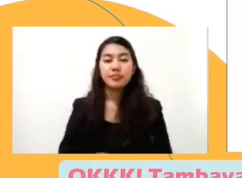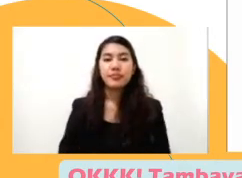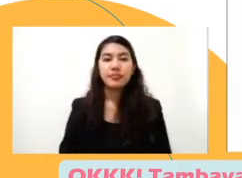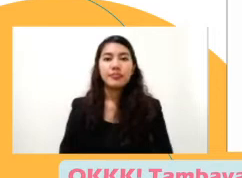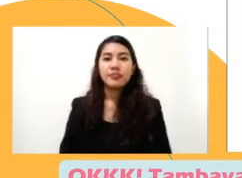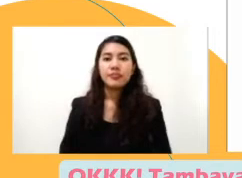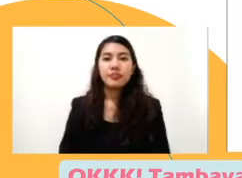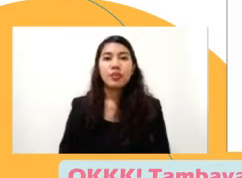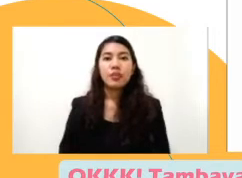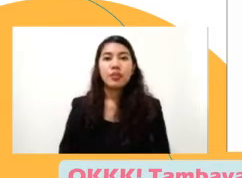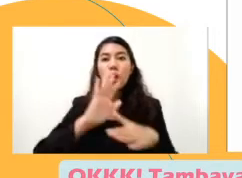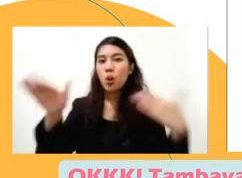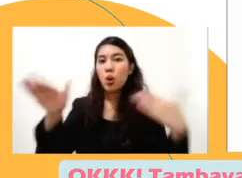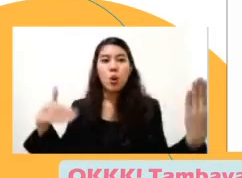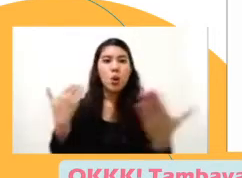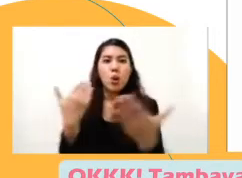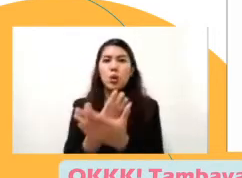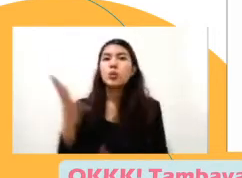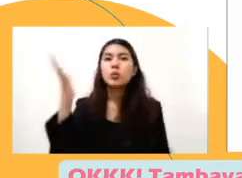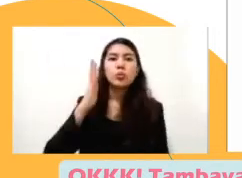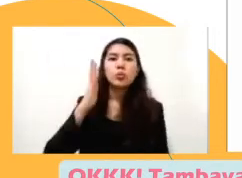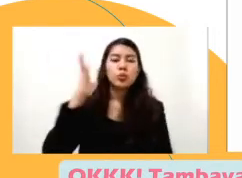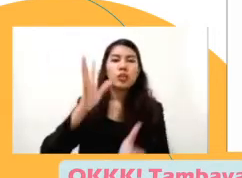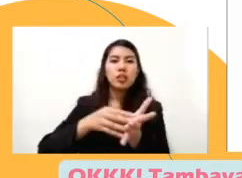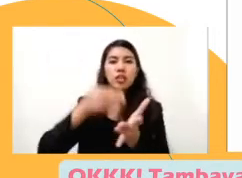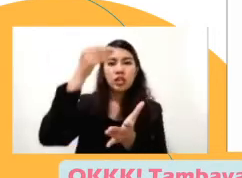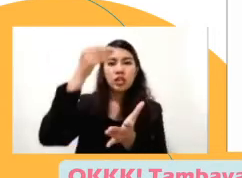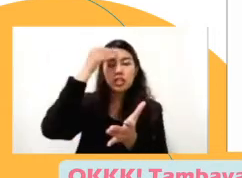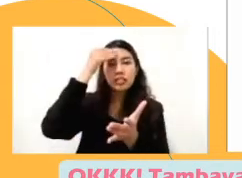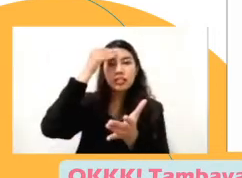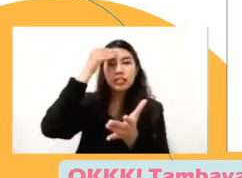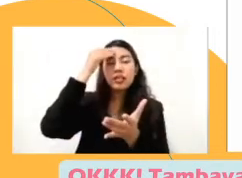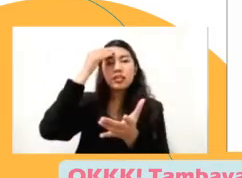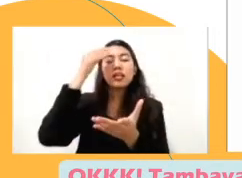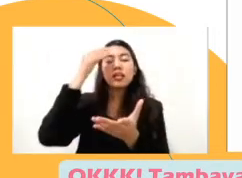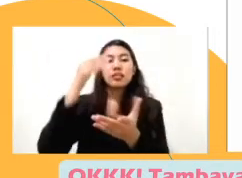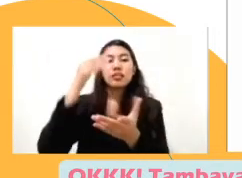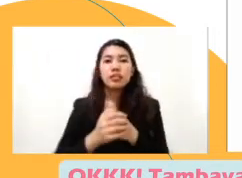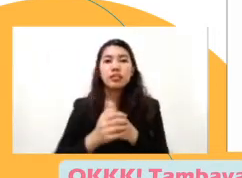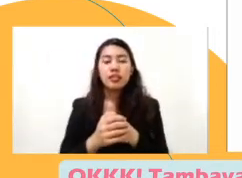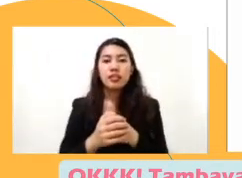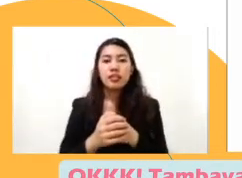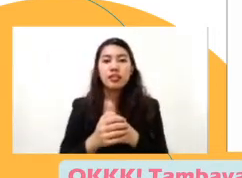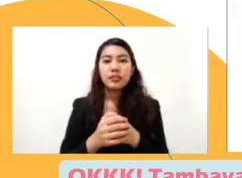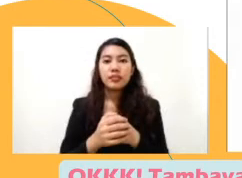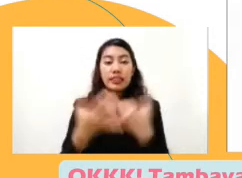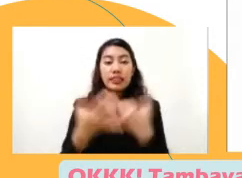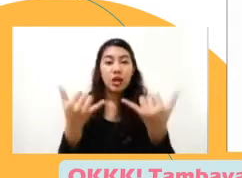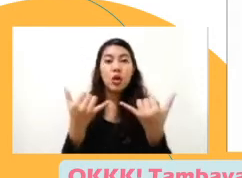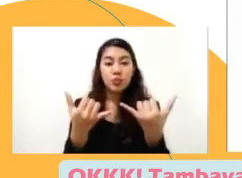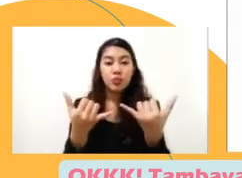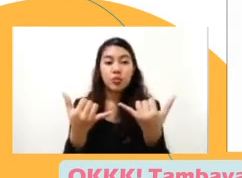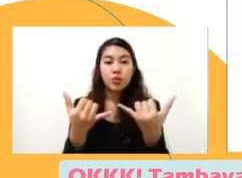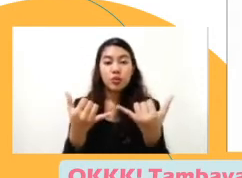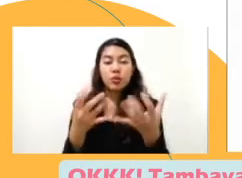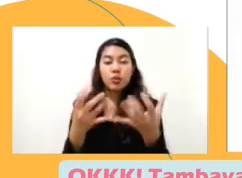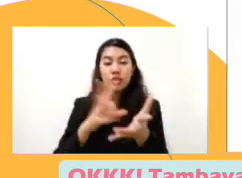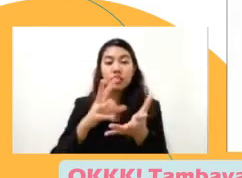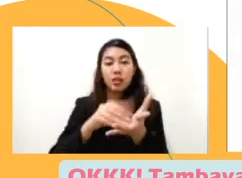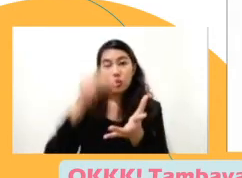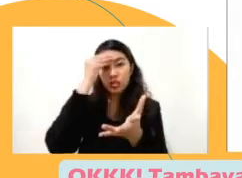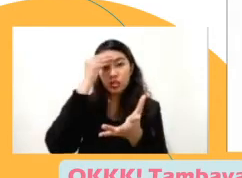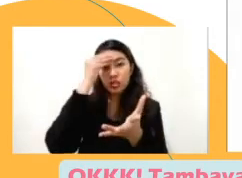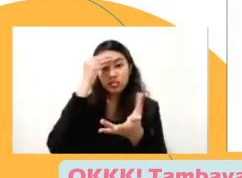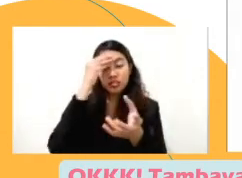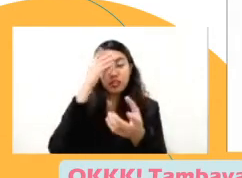lahat ng mga past learnings natin from episode 1 to episode 8. Pero syempre, ang gateway natin dyan ay magawa muna yung homework